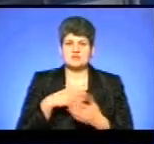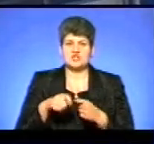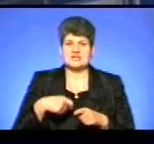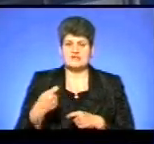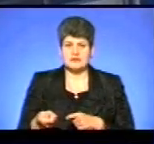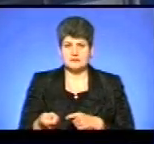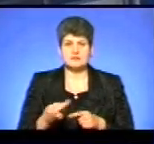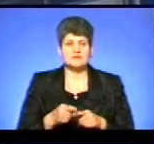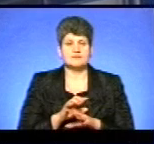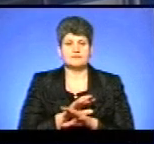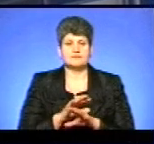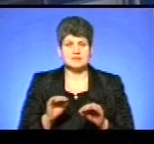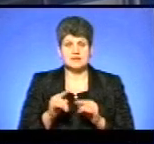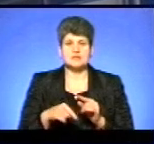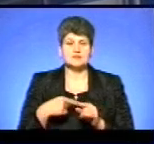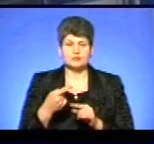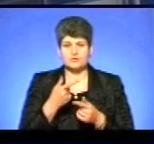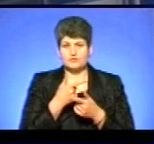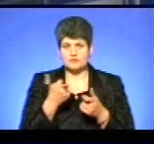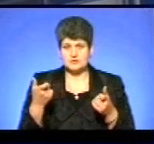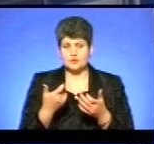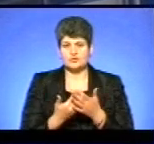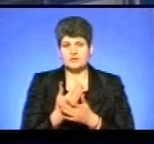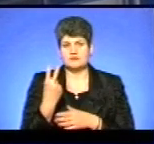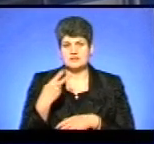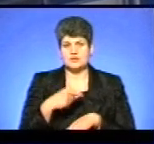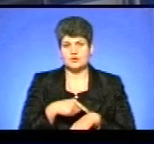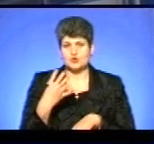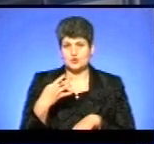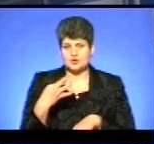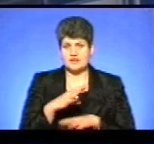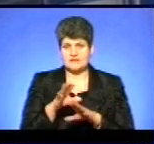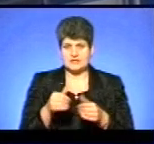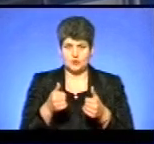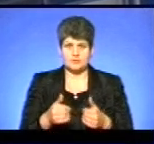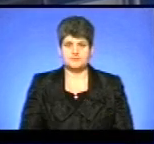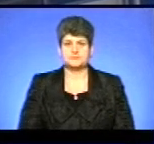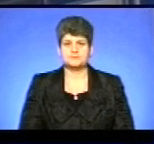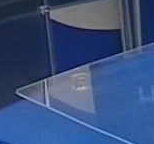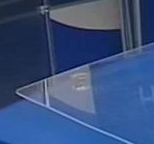І на цю пору у мене все. Наступний інформаційний випуск о 20:40. На все добре.